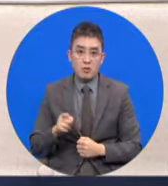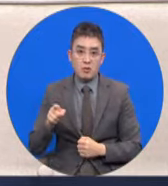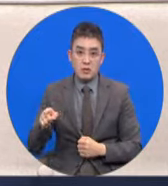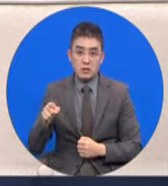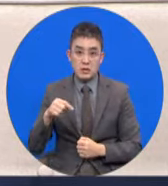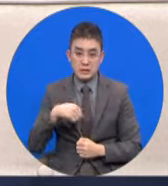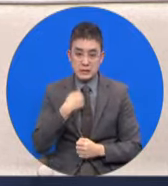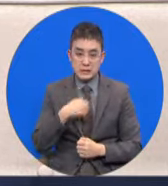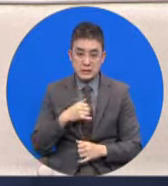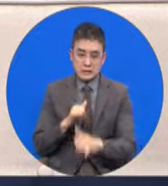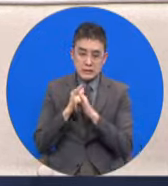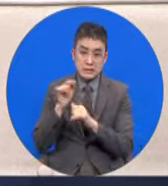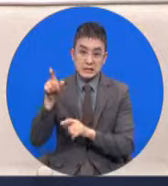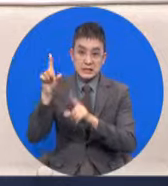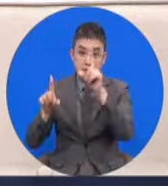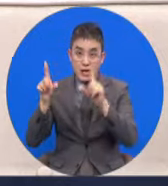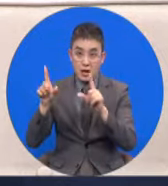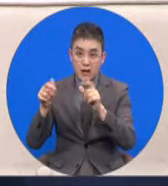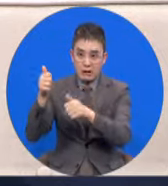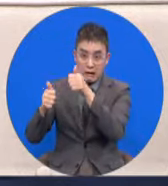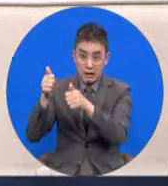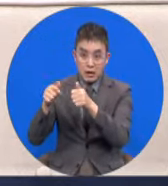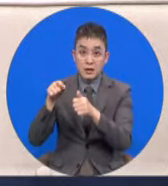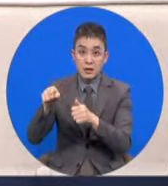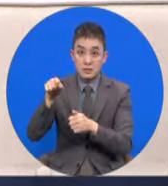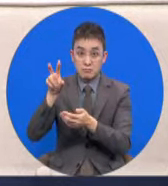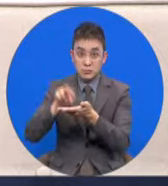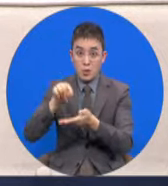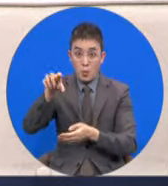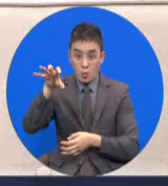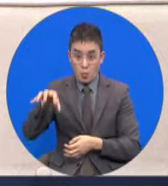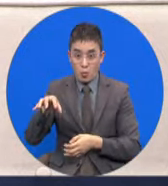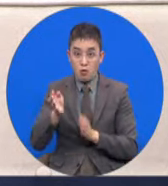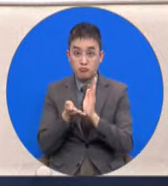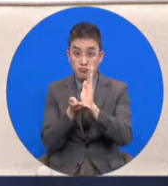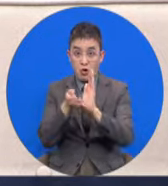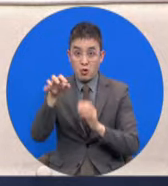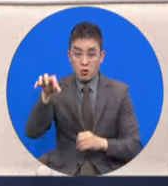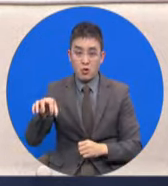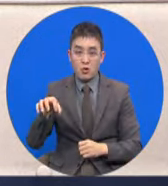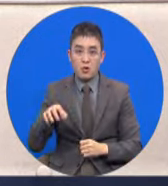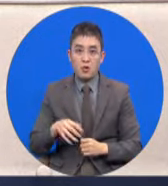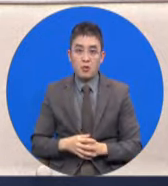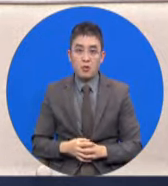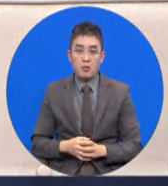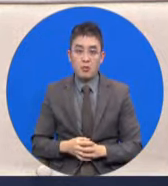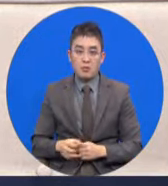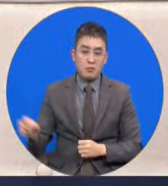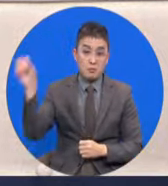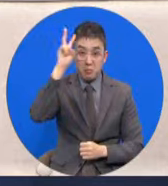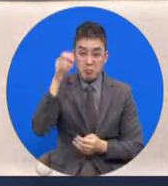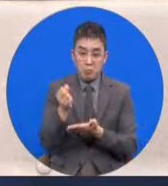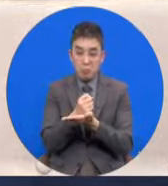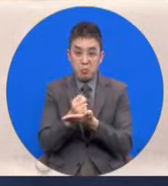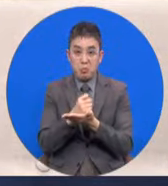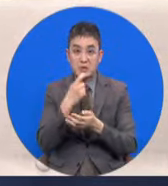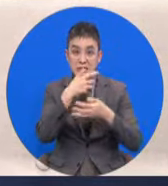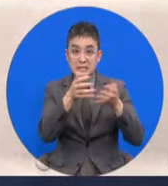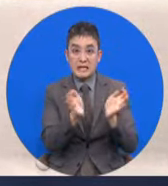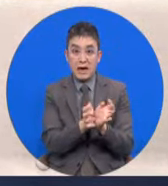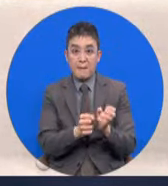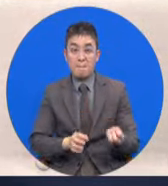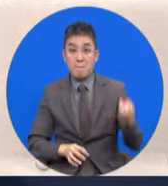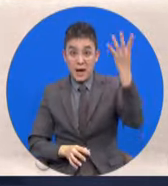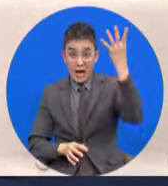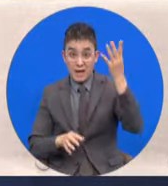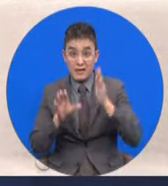한 현 비대위원회 체제에 대해서 만약 저기서 수용구에서 어부지리도 민주당한테 그